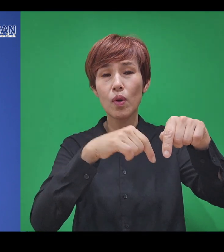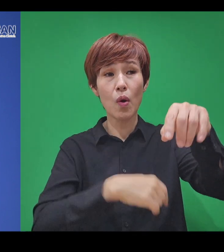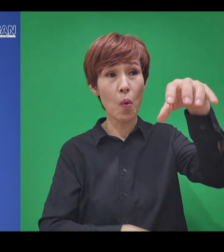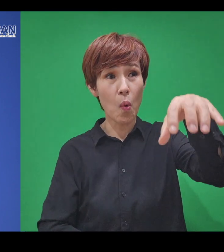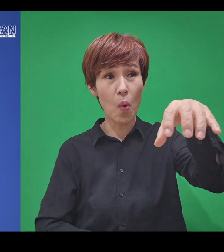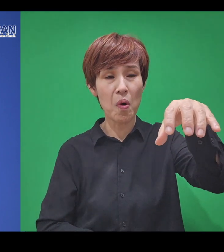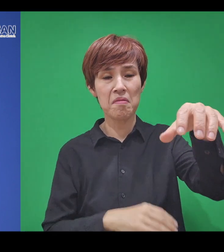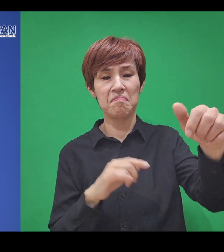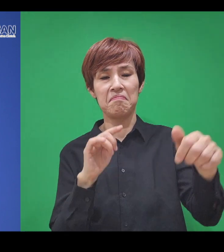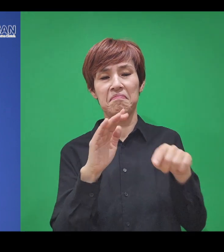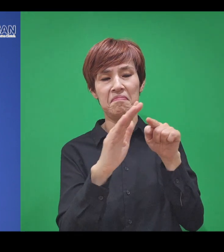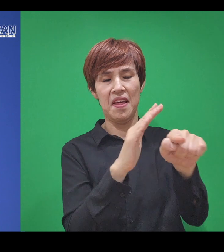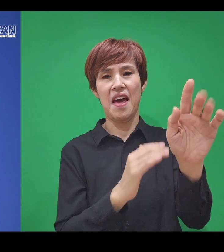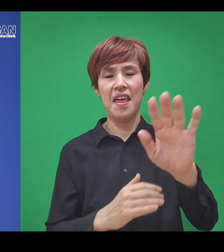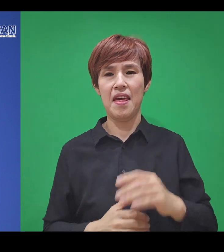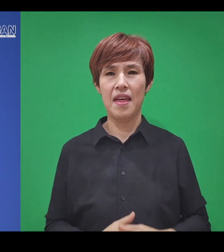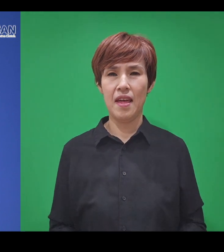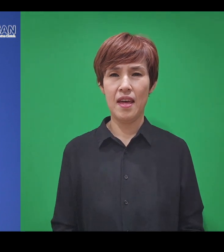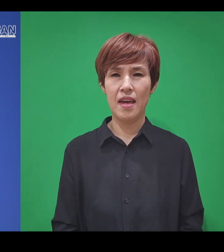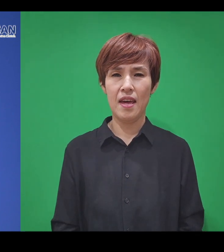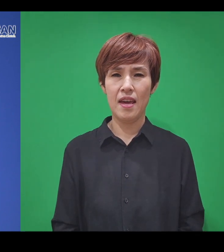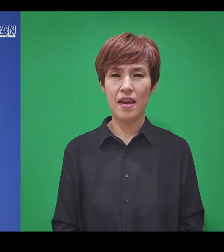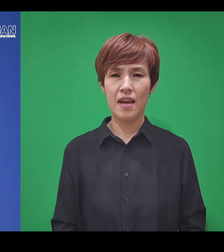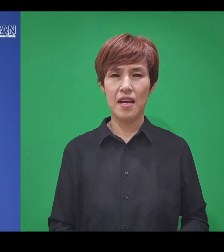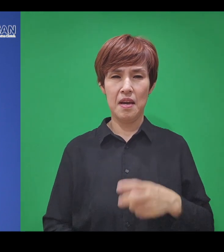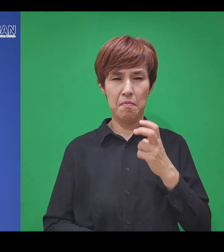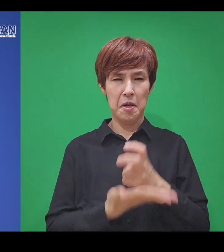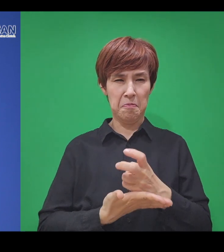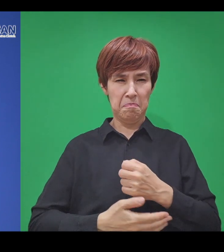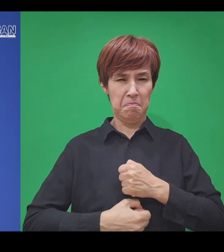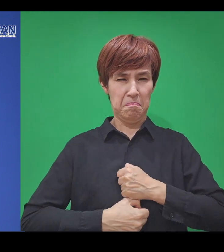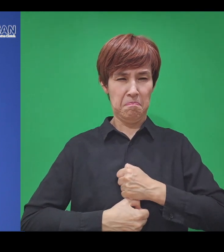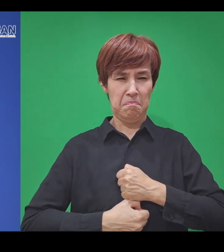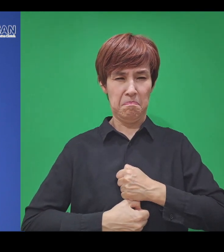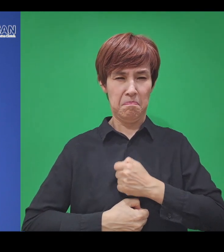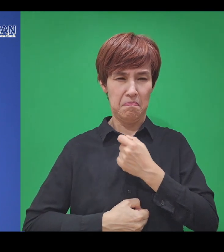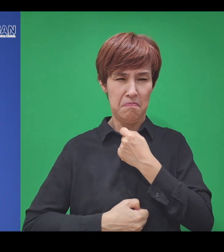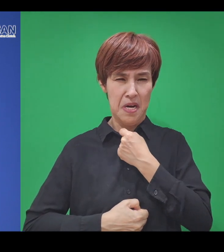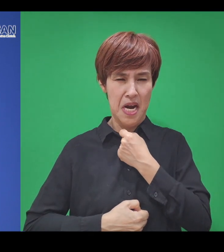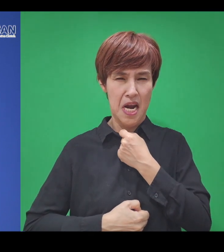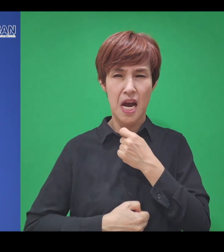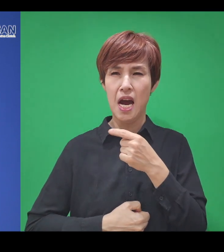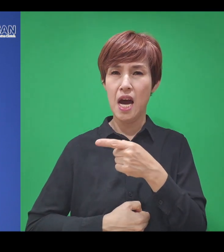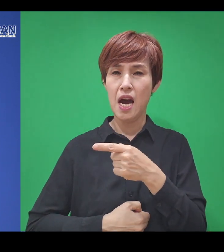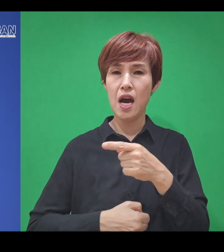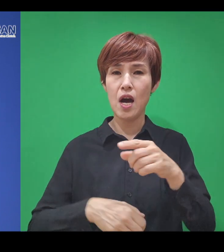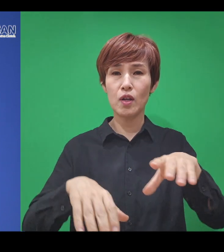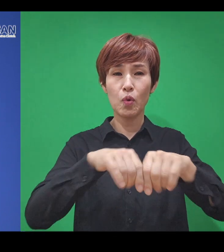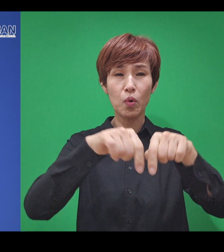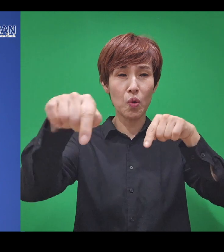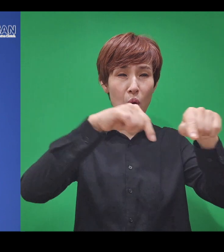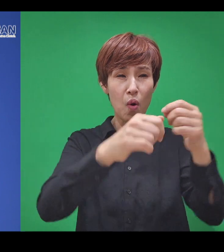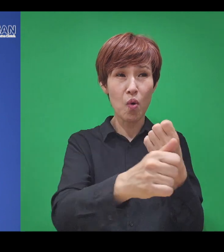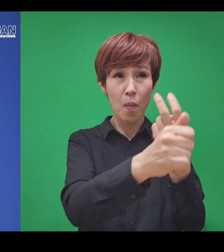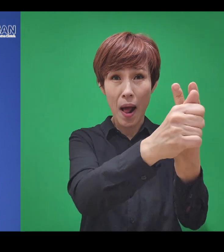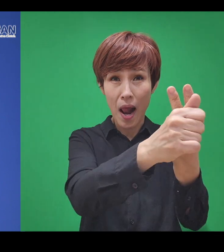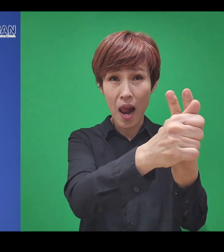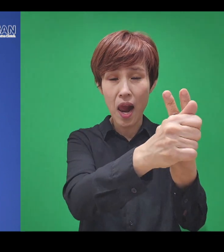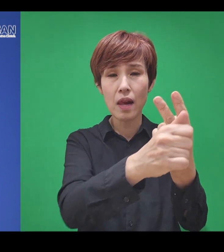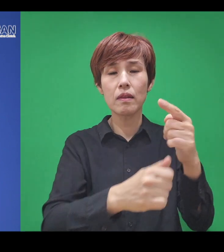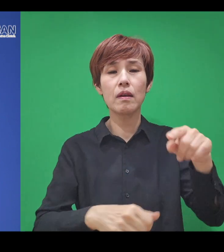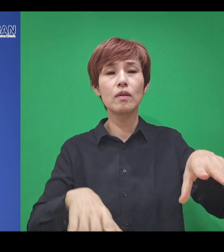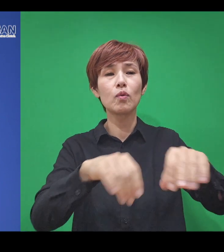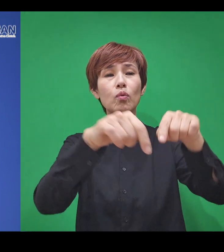얼마나 결기가 대단한지, 얼마나 법을 지키려고 하는지 총독한테 고발하면서 총독한테